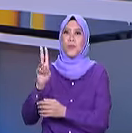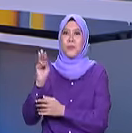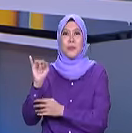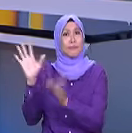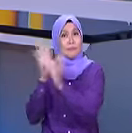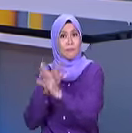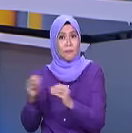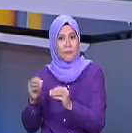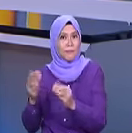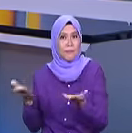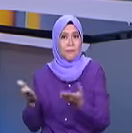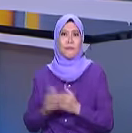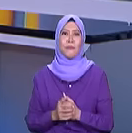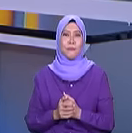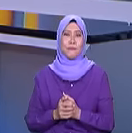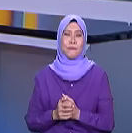pelantikan tersebut?